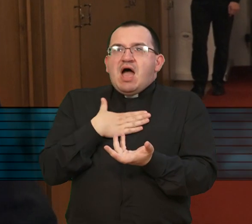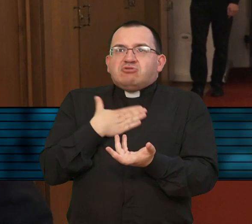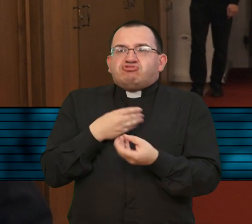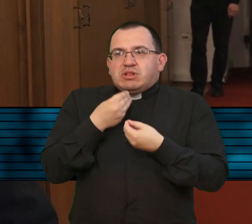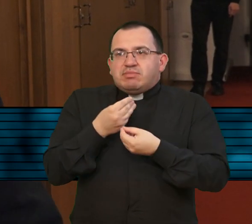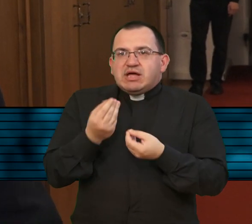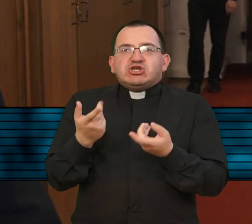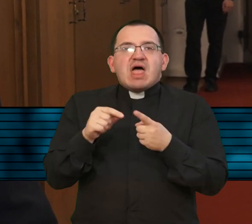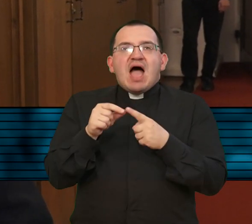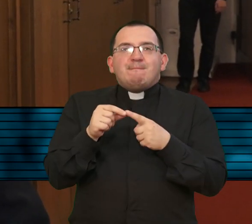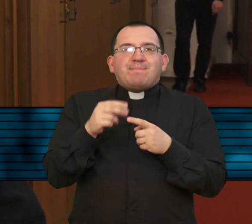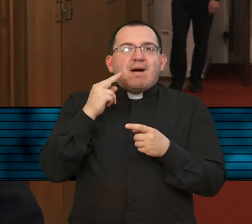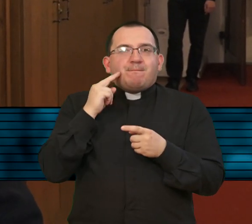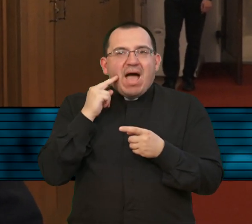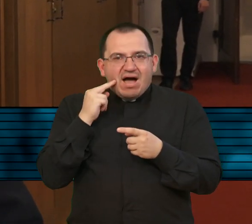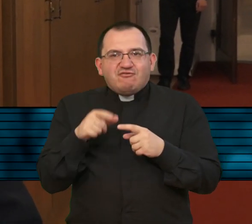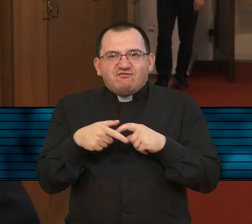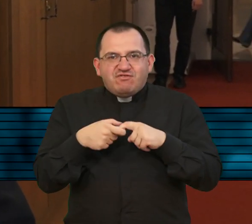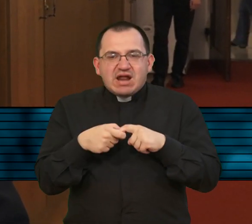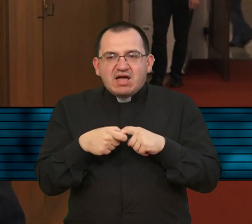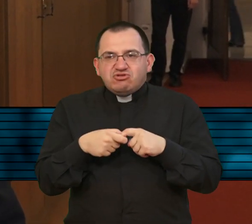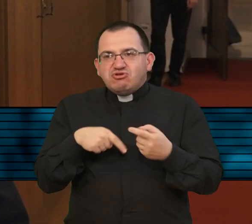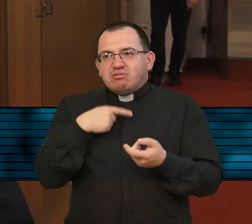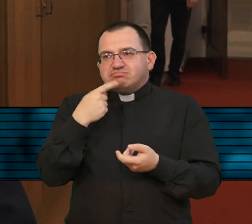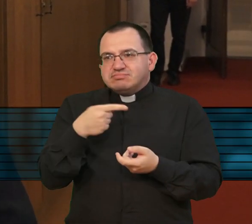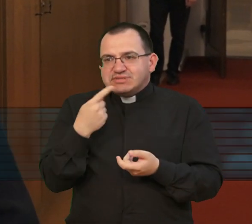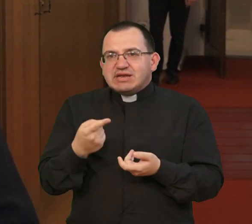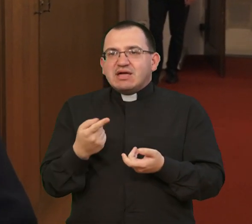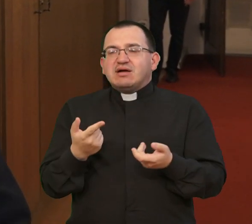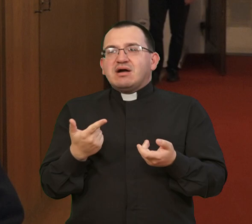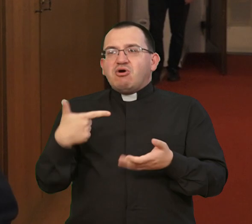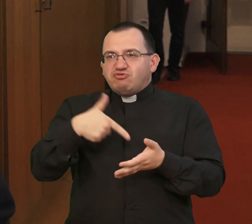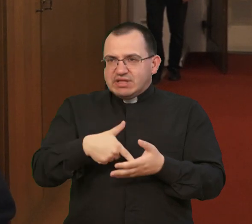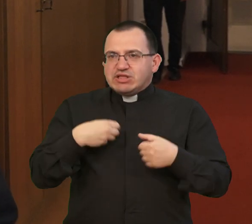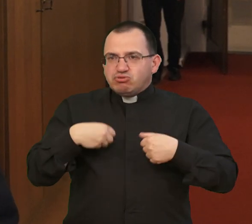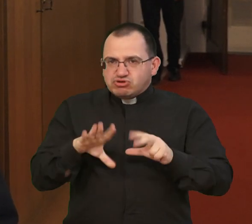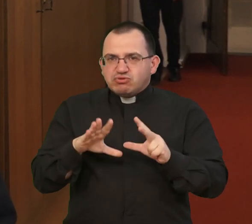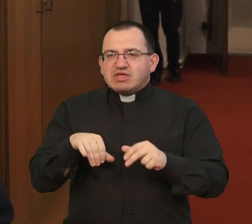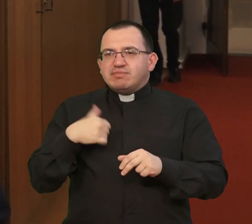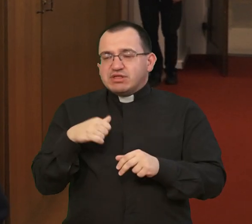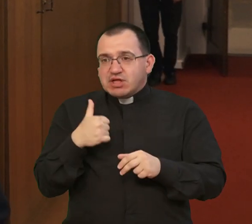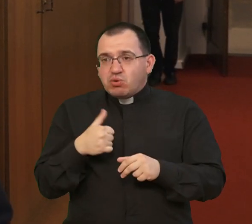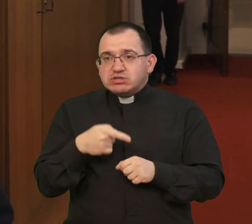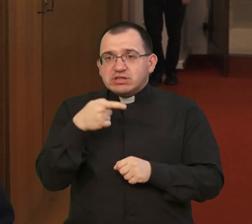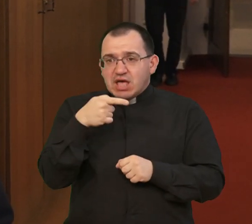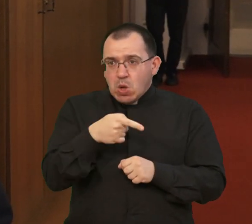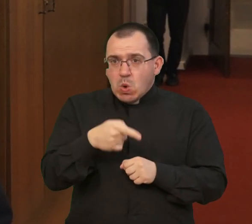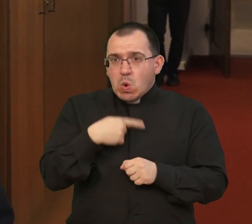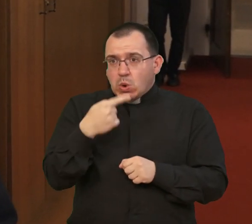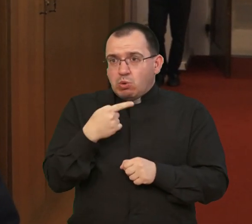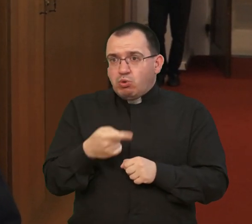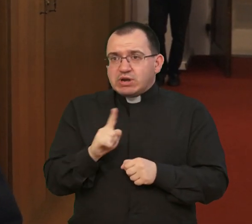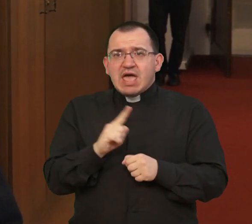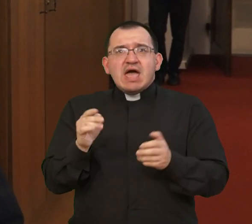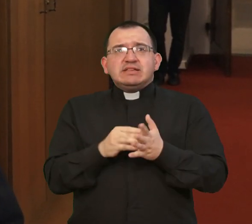poruku Pape Franje koju je napisao u svojoj pobudnici Radujte se i kličite 2018. godine, gdje on jako naglašava da ne trebamo,